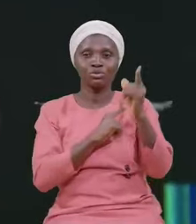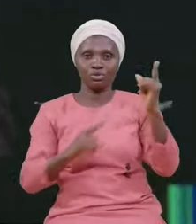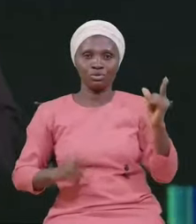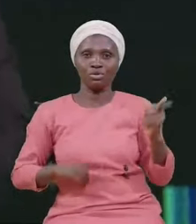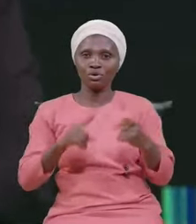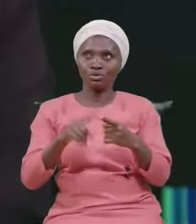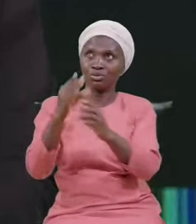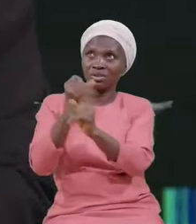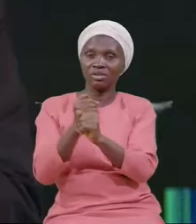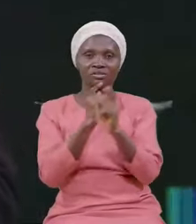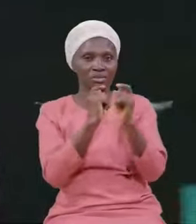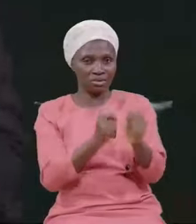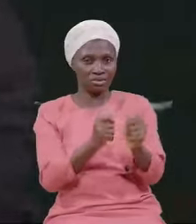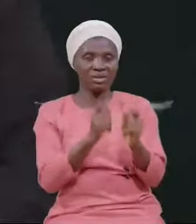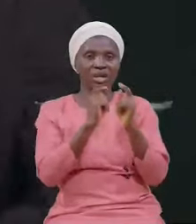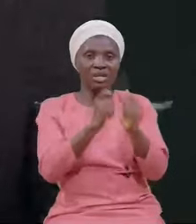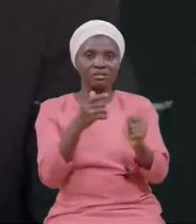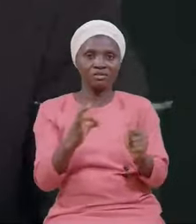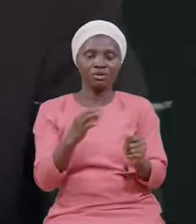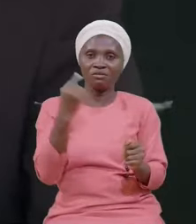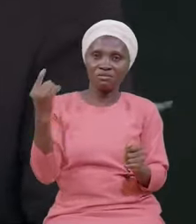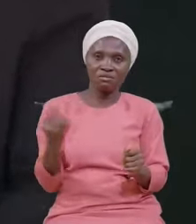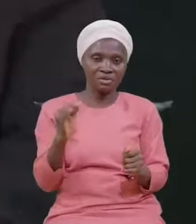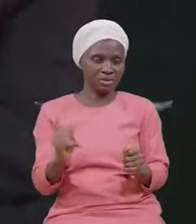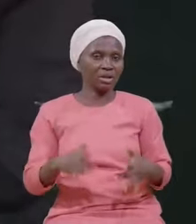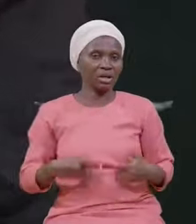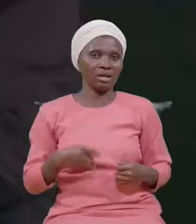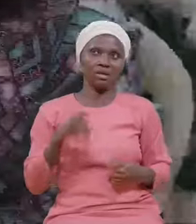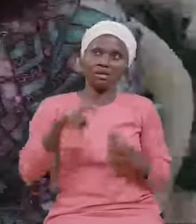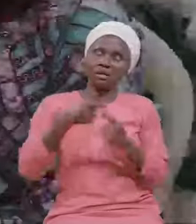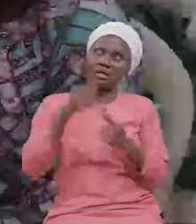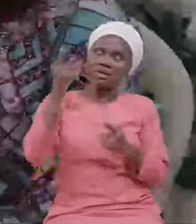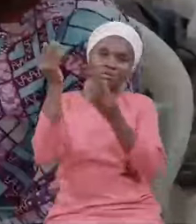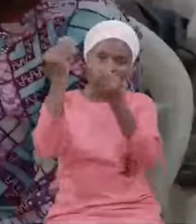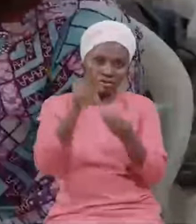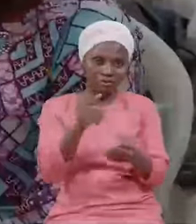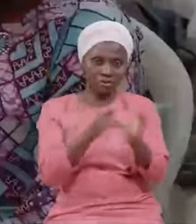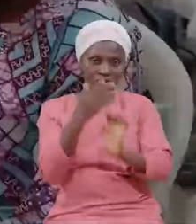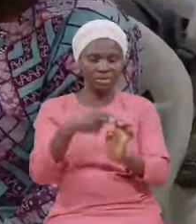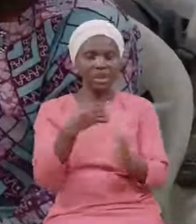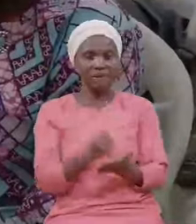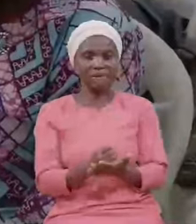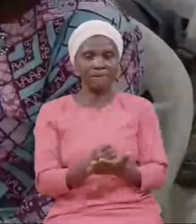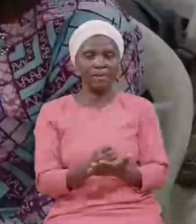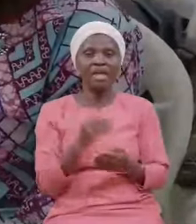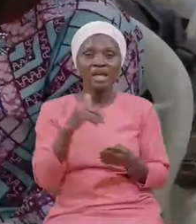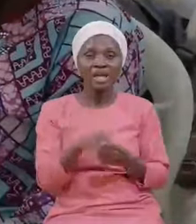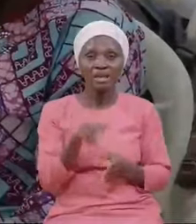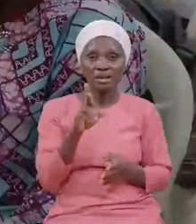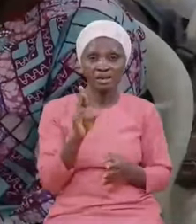avoir le don de la vie éternelle. Et il te le donnera au nom de Jésus. Et en Romains au chapitre